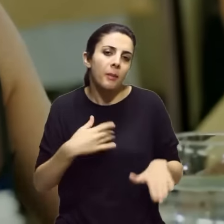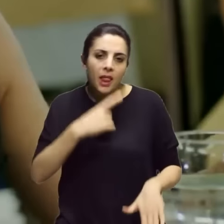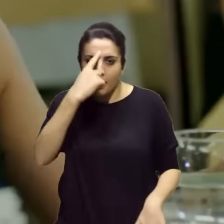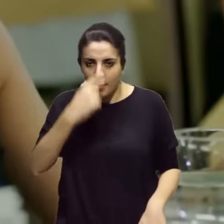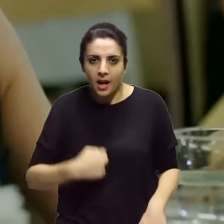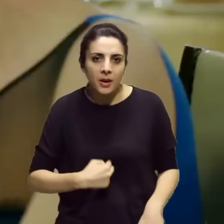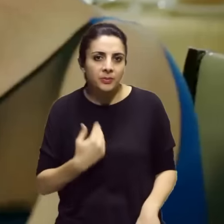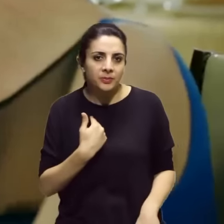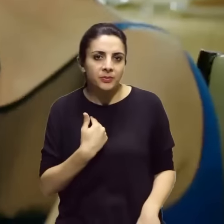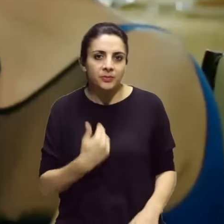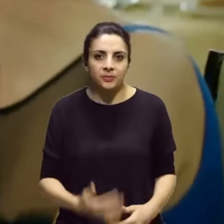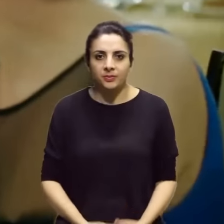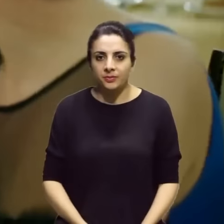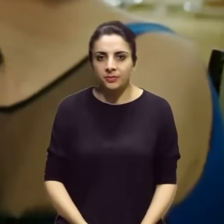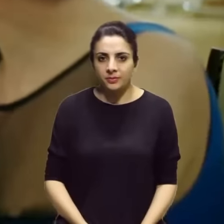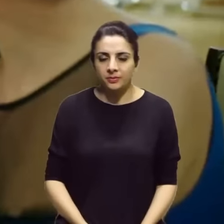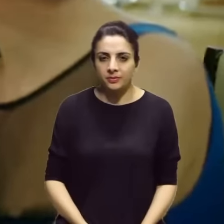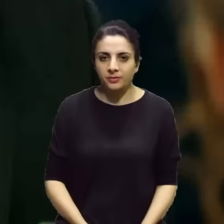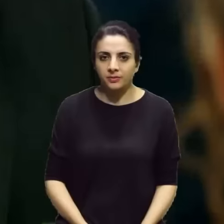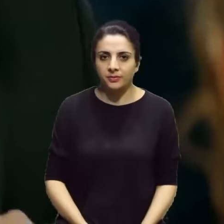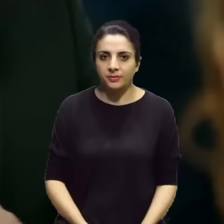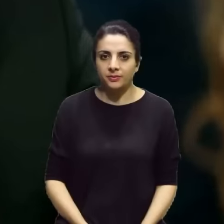Bekarım. Sabriye tatlı tatlı gülümsedi.